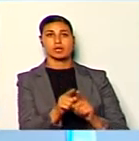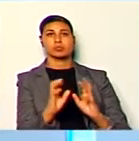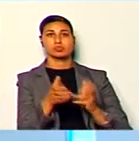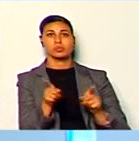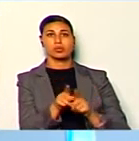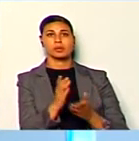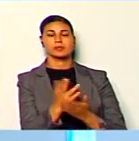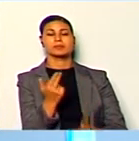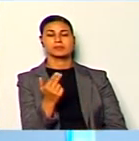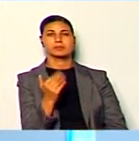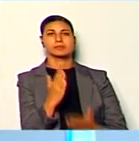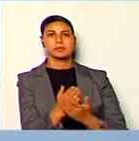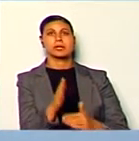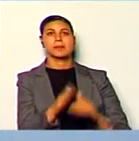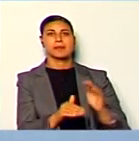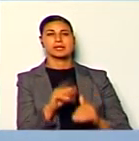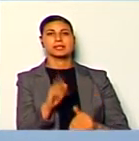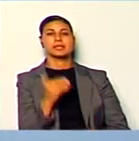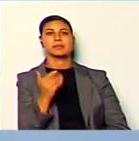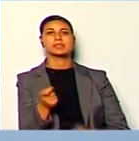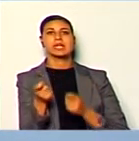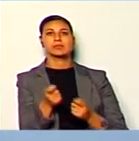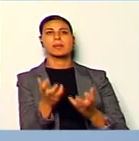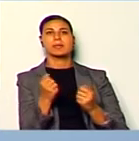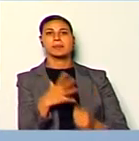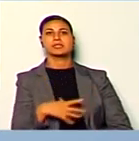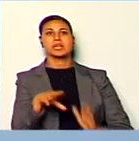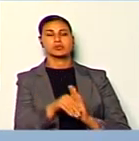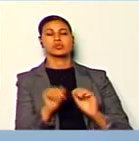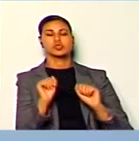ანალოგები? კი, არსებობს ასეთი პრაქტიკა და მისი გადმოტანა და მიღება საქართველოში შეიძლება.